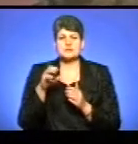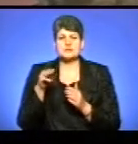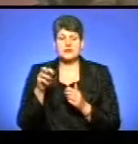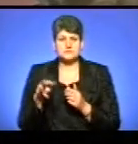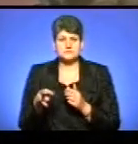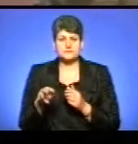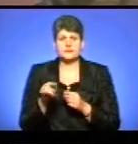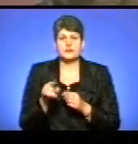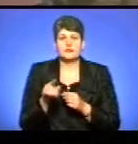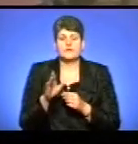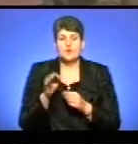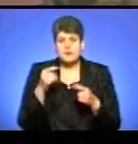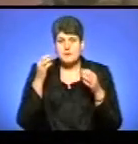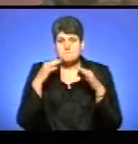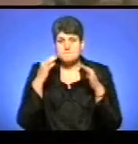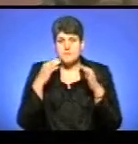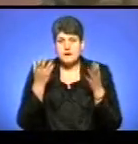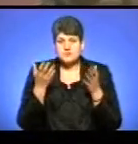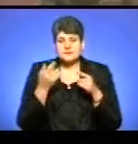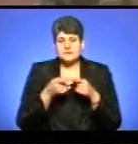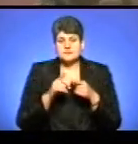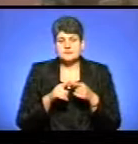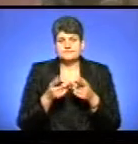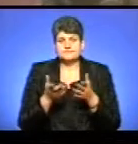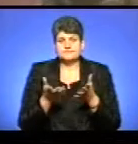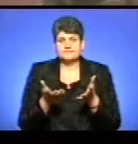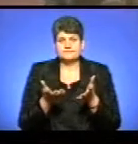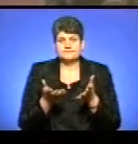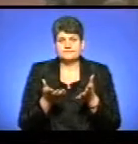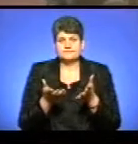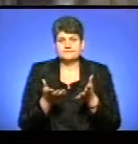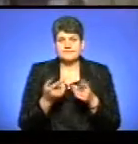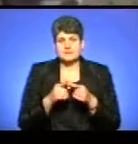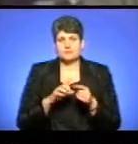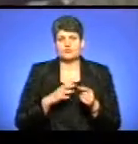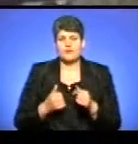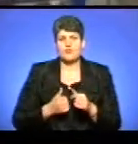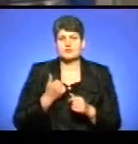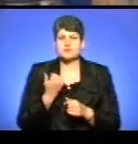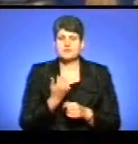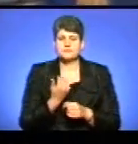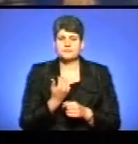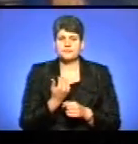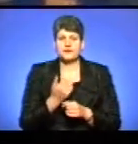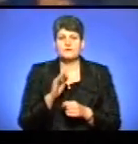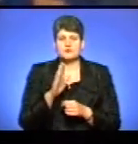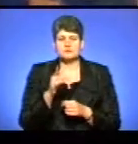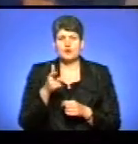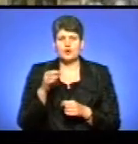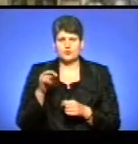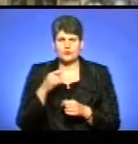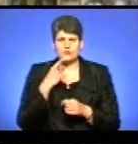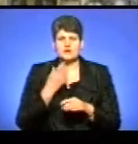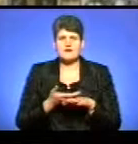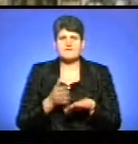так плаче, бо як-не-як все ж таки здобула гордість. Володимир Голоднюк каже, що зараз важче